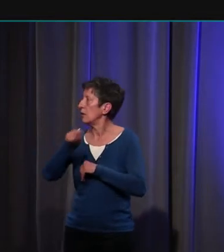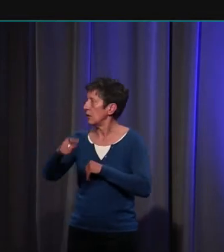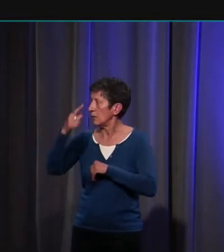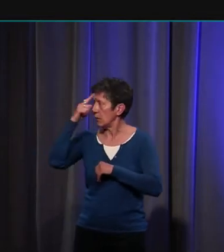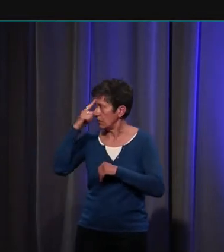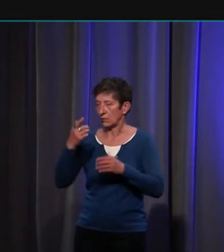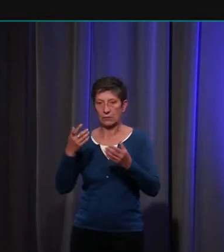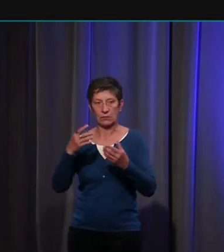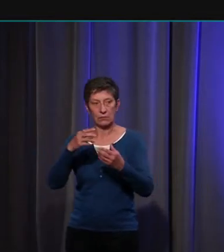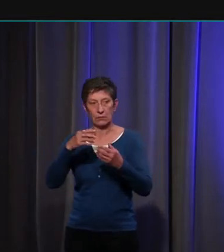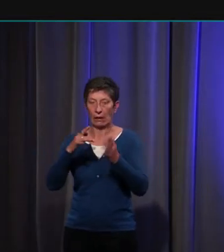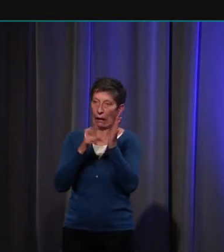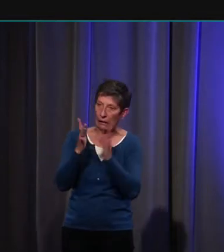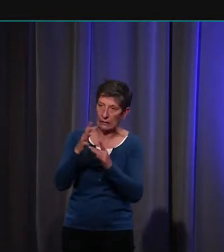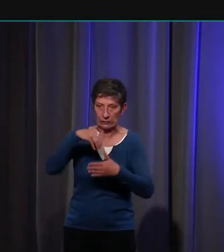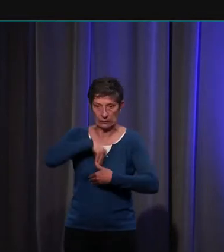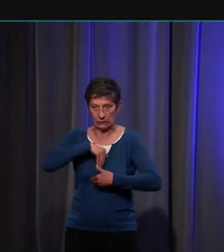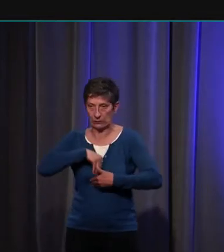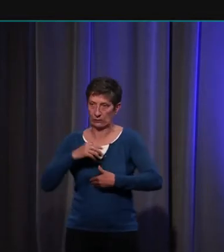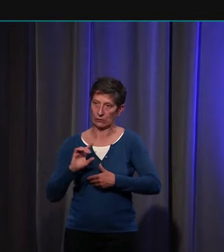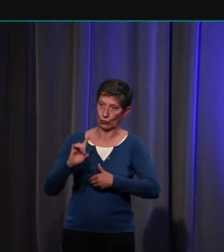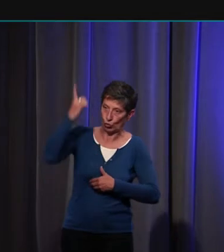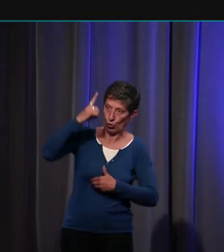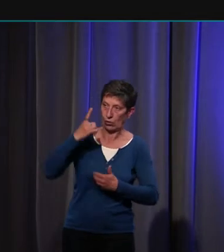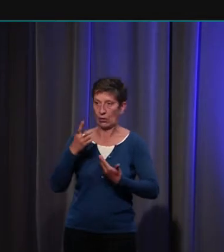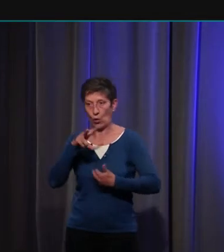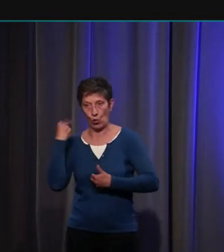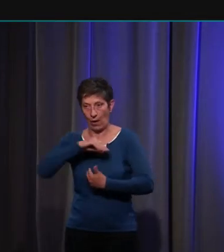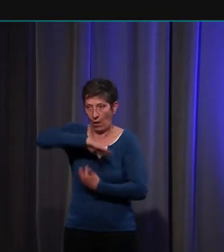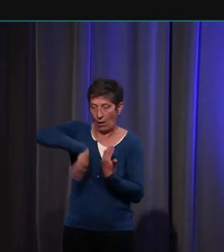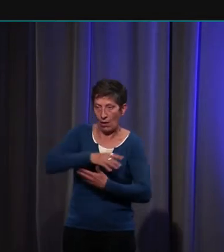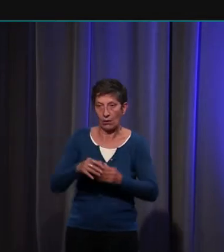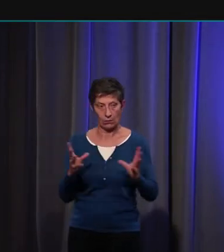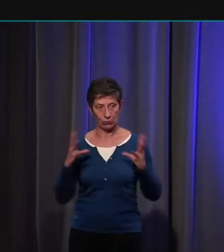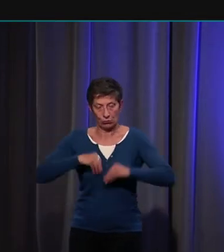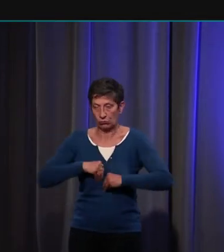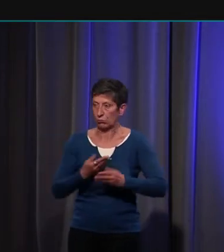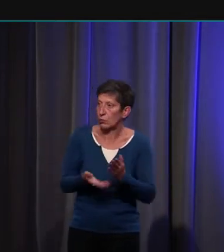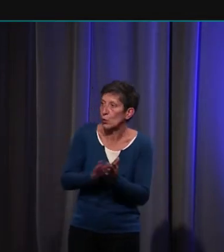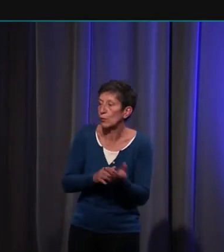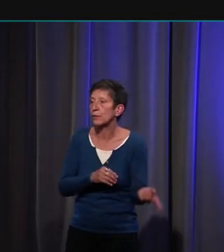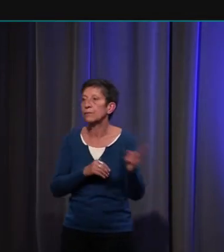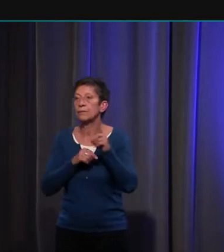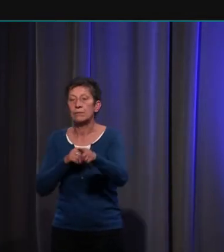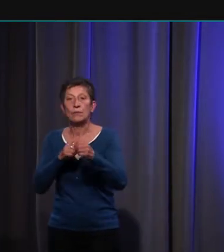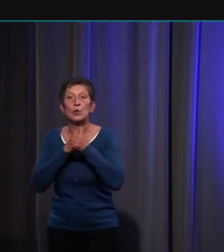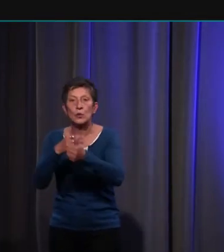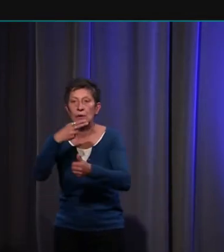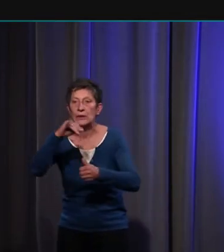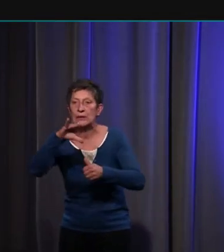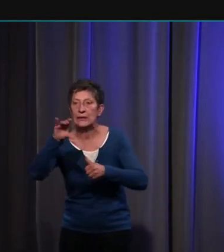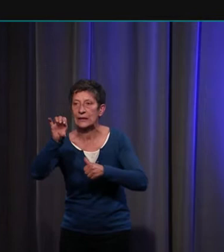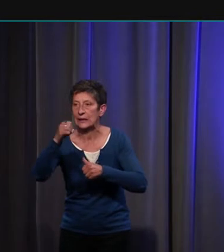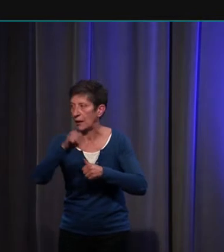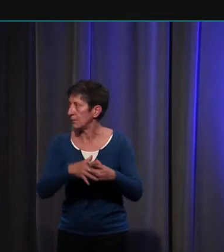du christ mais vous avez ensuite donc eux ils sont restés avec l'empereur c'est son déni siens ou décale c'est dognin parce